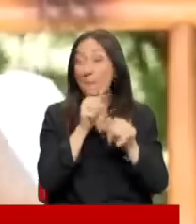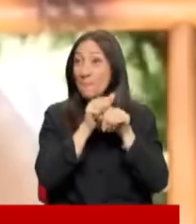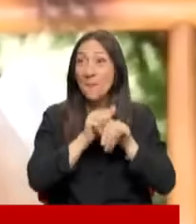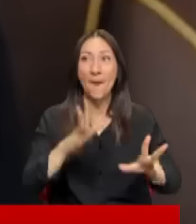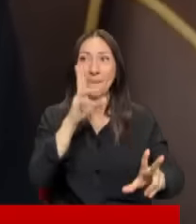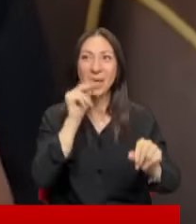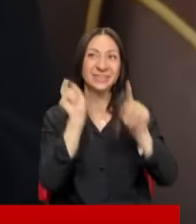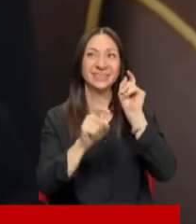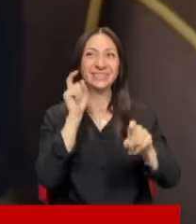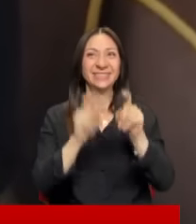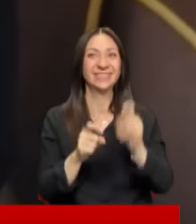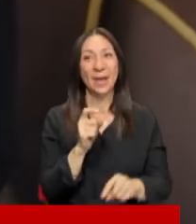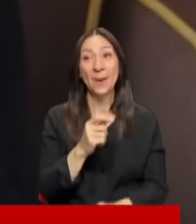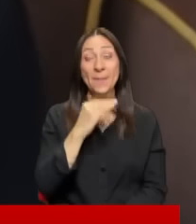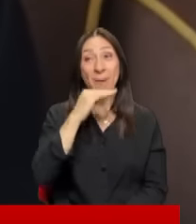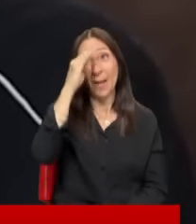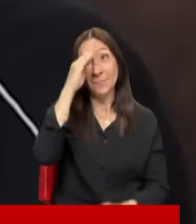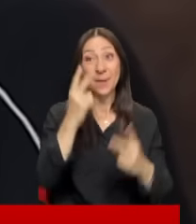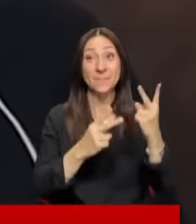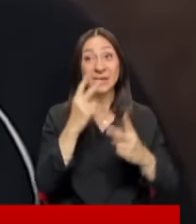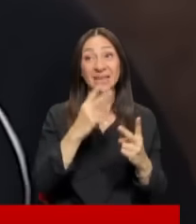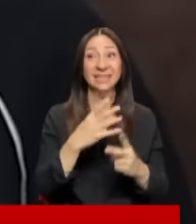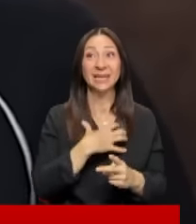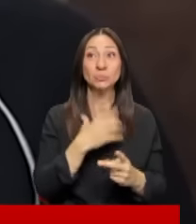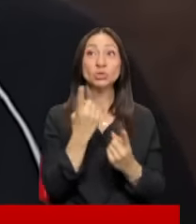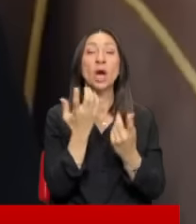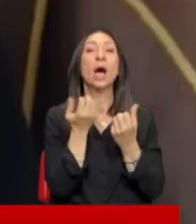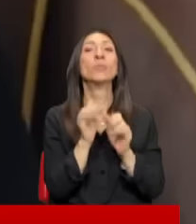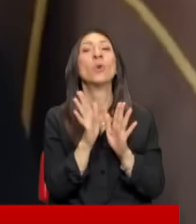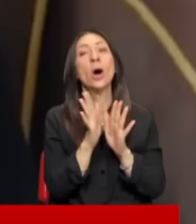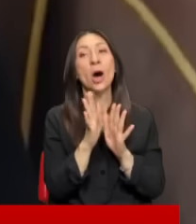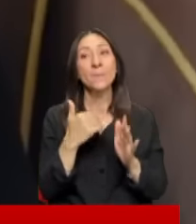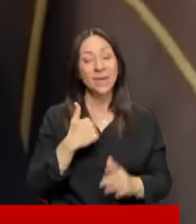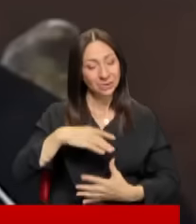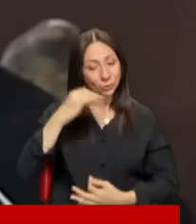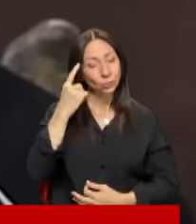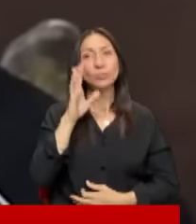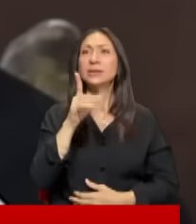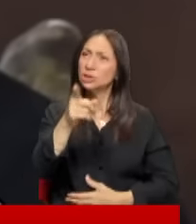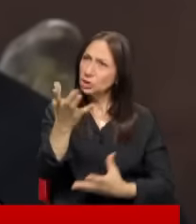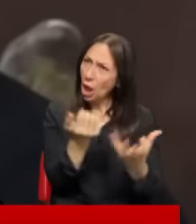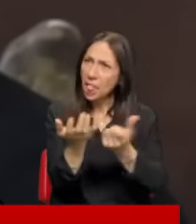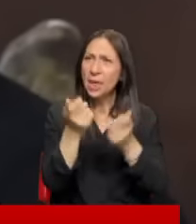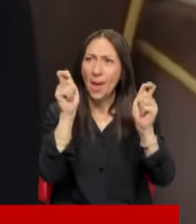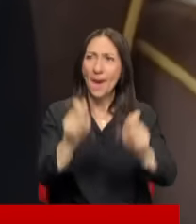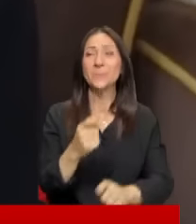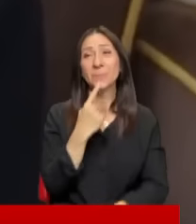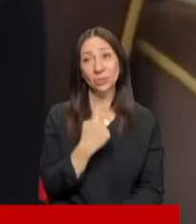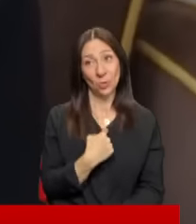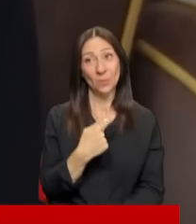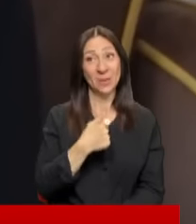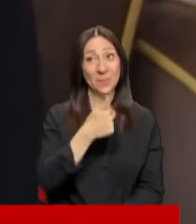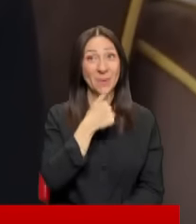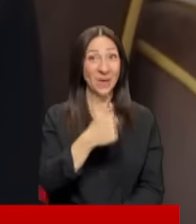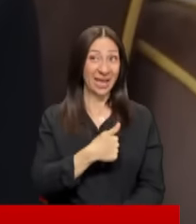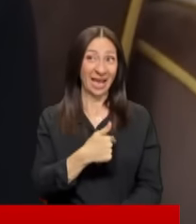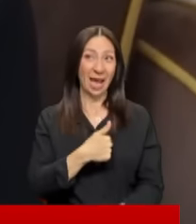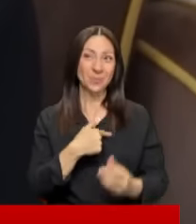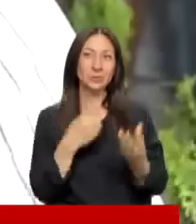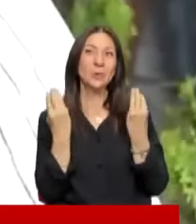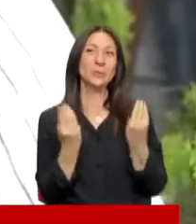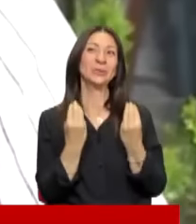beğeni topladı. Bayramda bazenleri kendine bir şey almıyor. Beni düşünmeyin siz alın diyor. Benim babamın kalbi